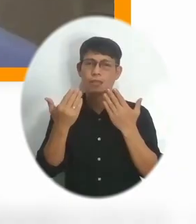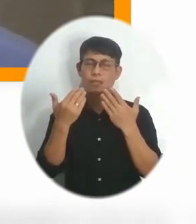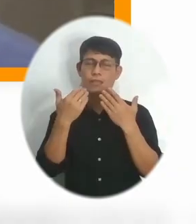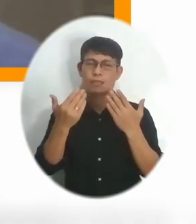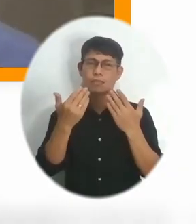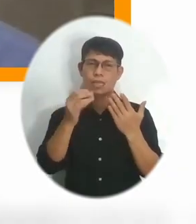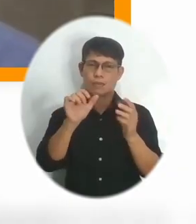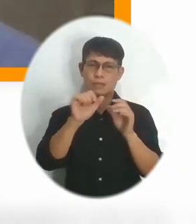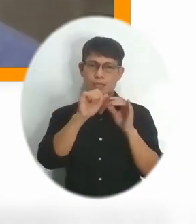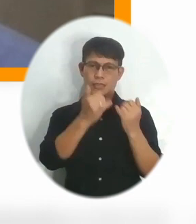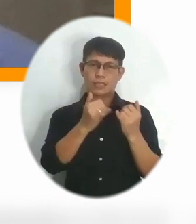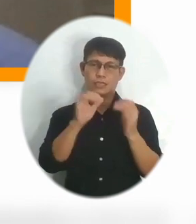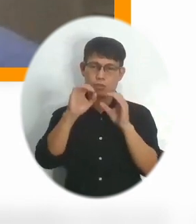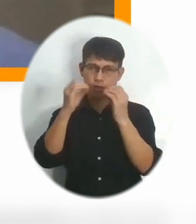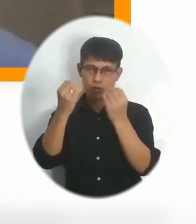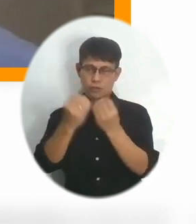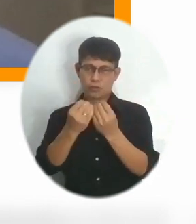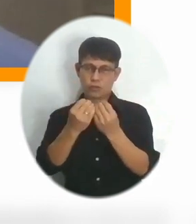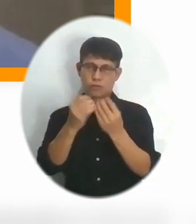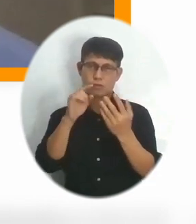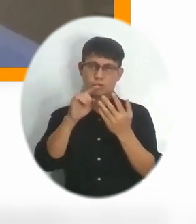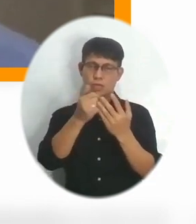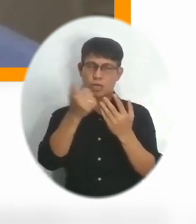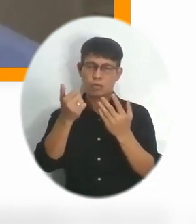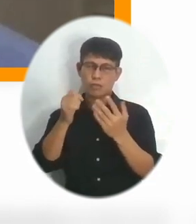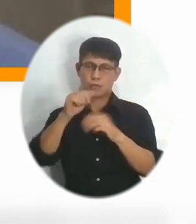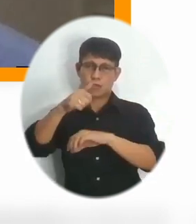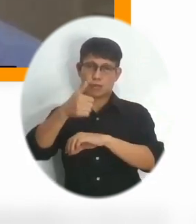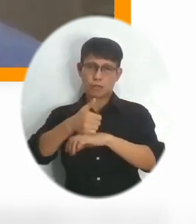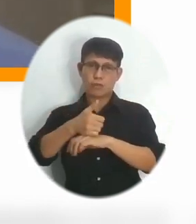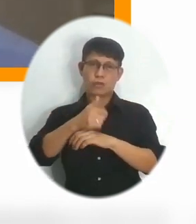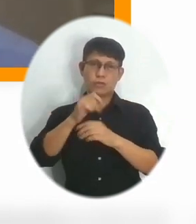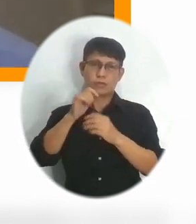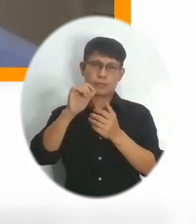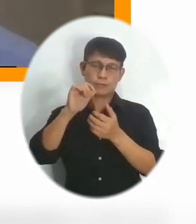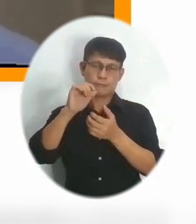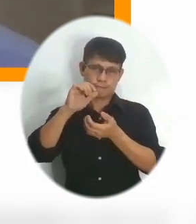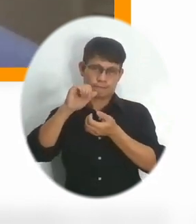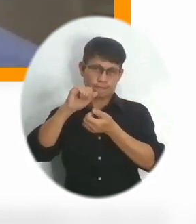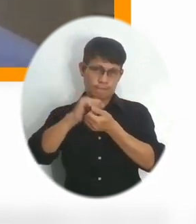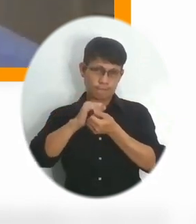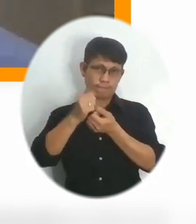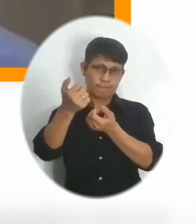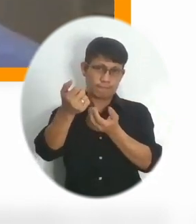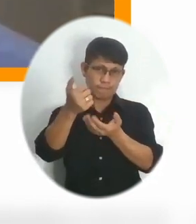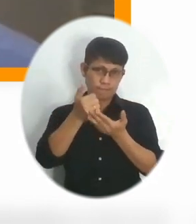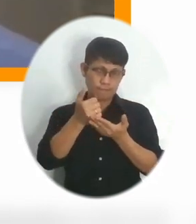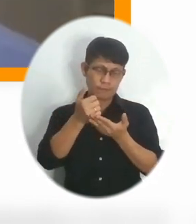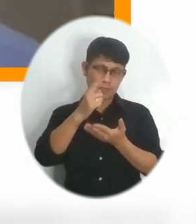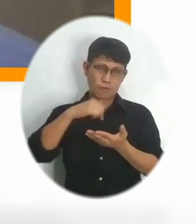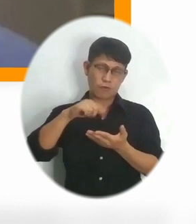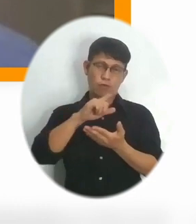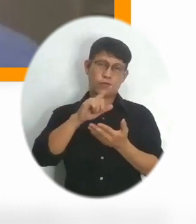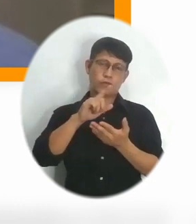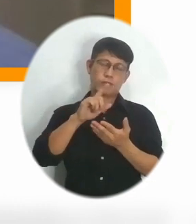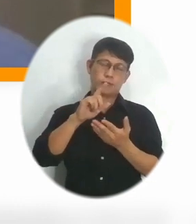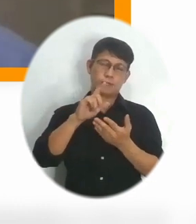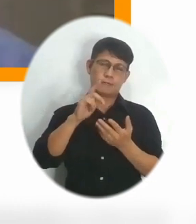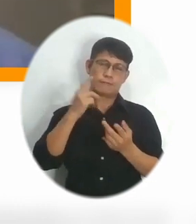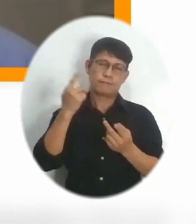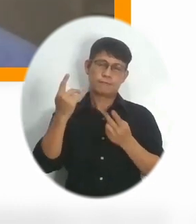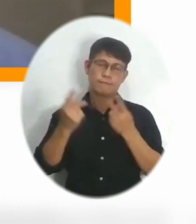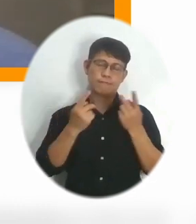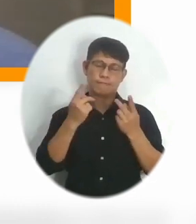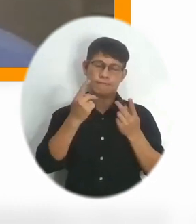pasyente. Nagpapasalamat tayo sa lahat ng mga ahensya, organisasyon at bank foundation na katulong natin sa pagbibigay